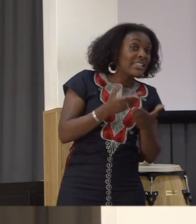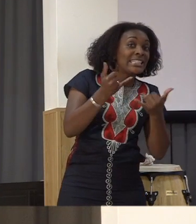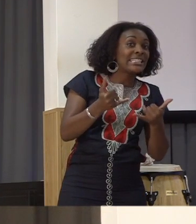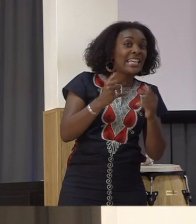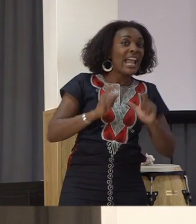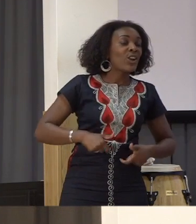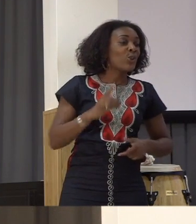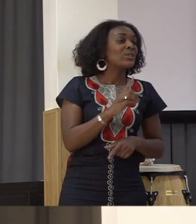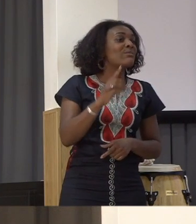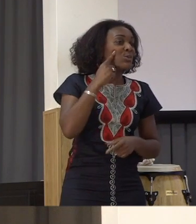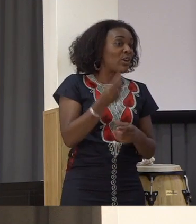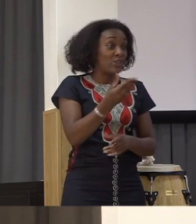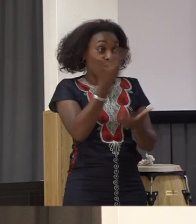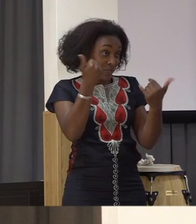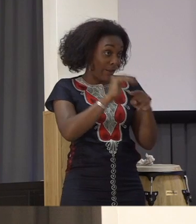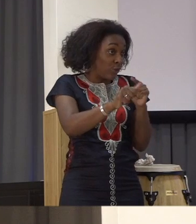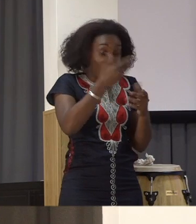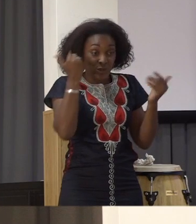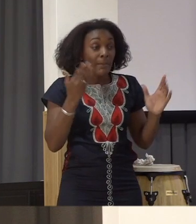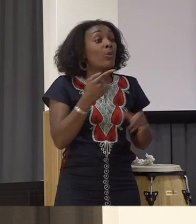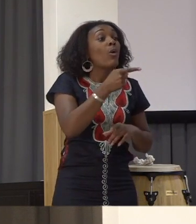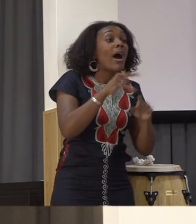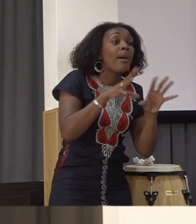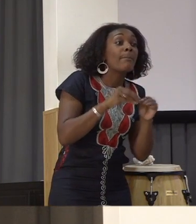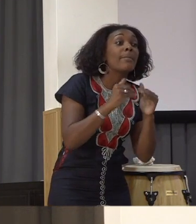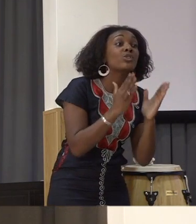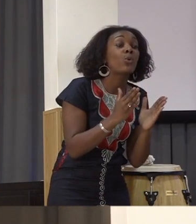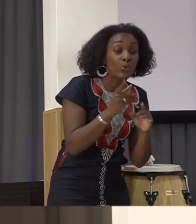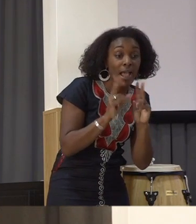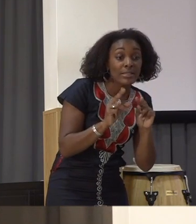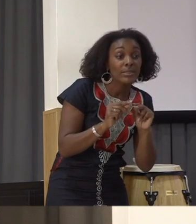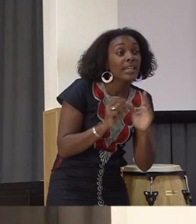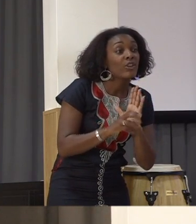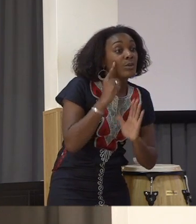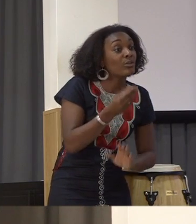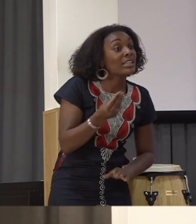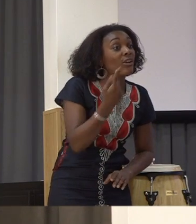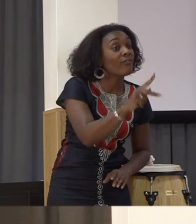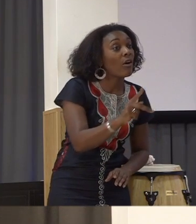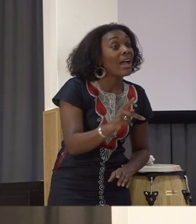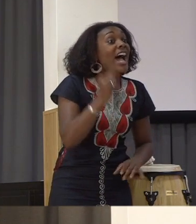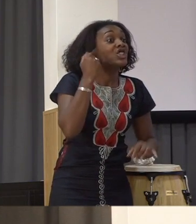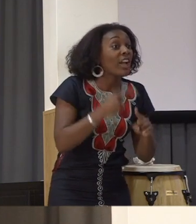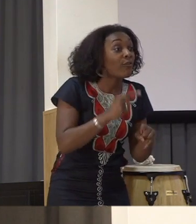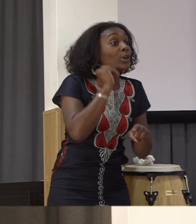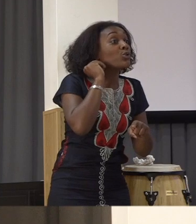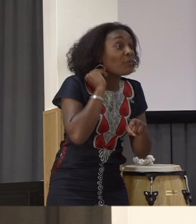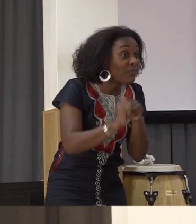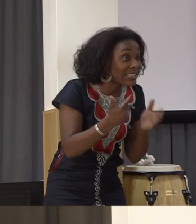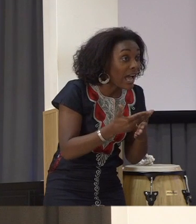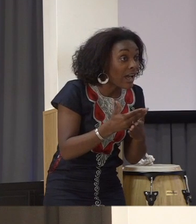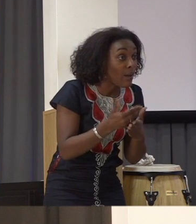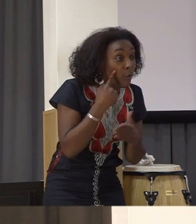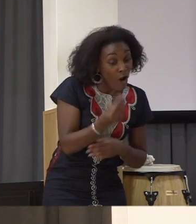parles de la parole de Dieu à tes enfants, mais à chaque fois que tu le fais, mon frère, ma sœur, cela réjouit le Seigneur. Tu te rends compte de